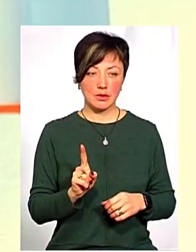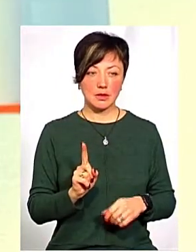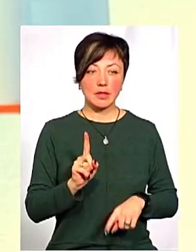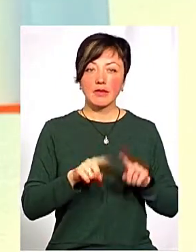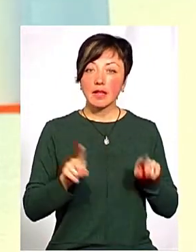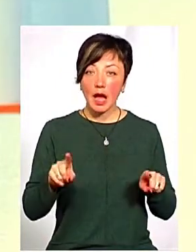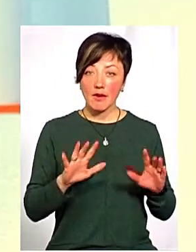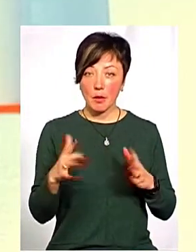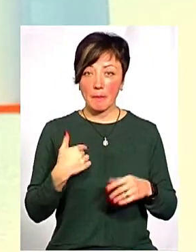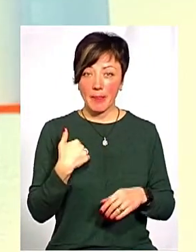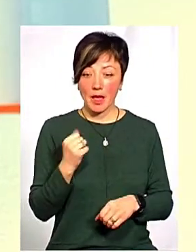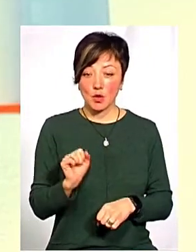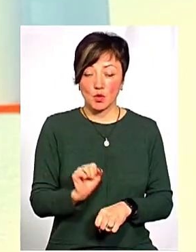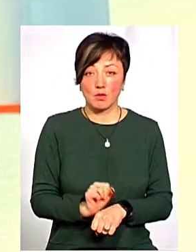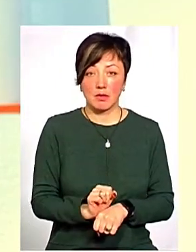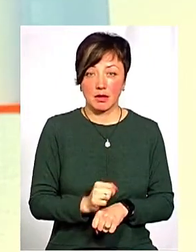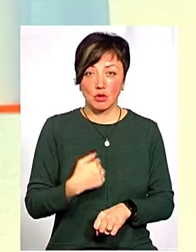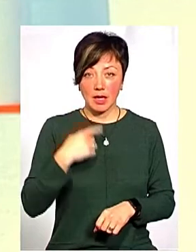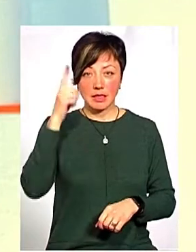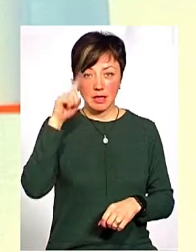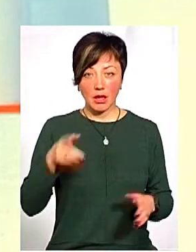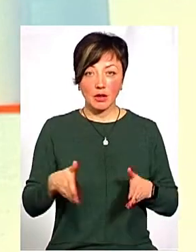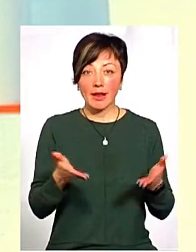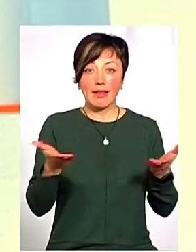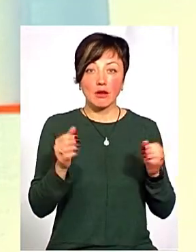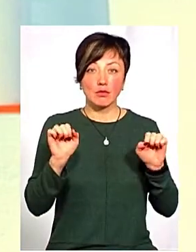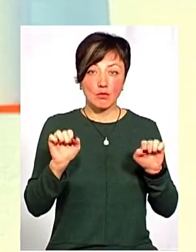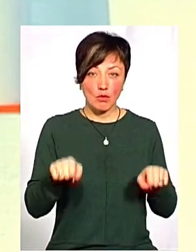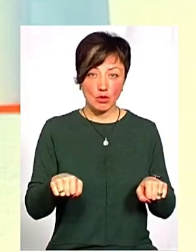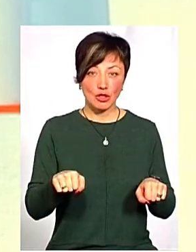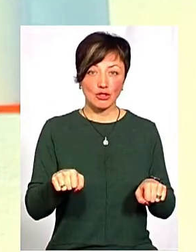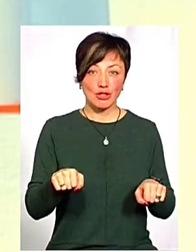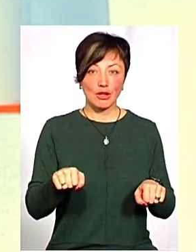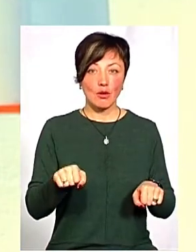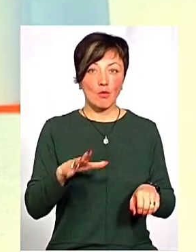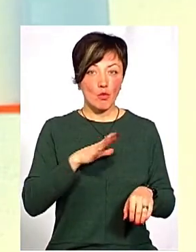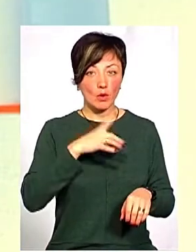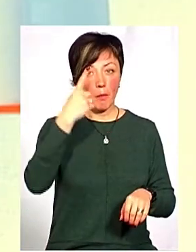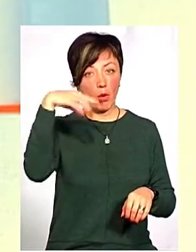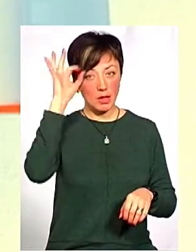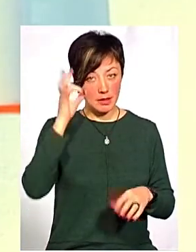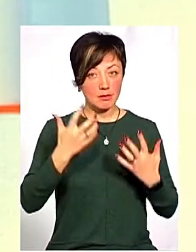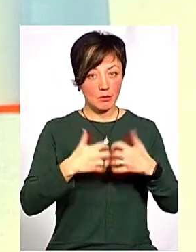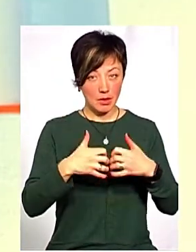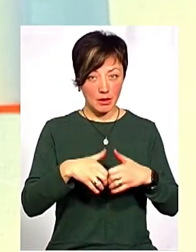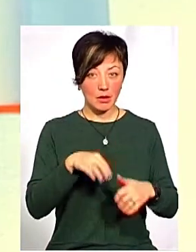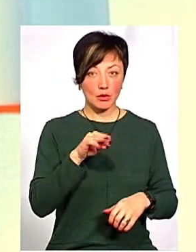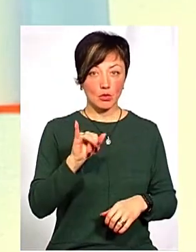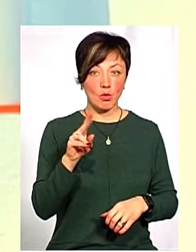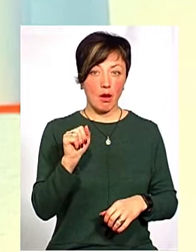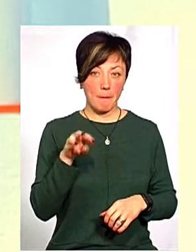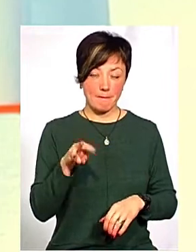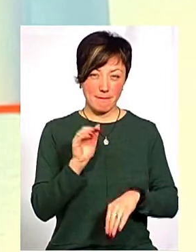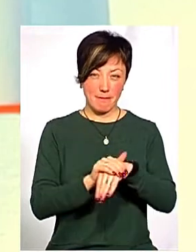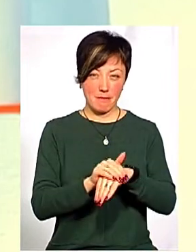в деяких випадках мене зупиняє тільки те, що я знаю, що на дорозі десь може стояти поліцейський з приладом трукам.